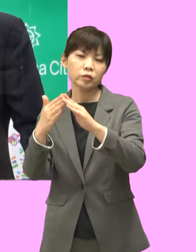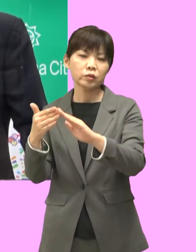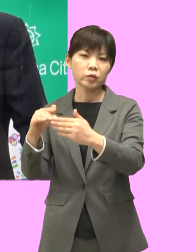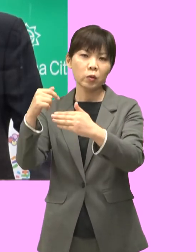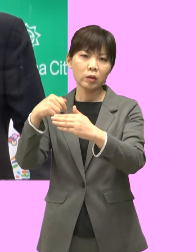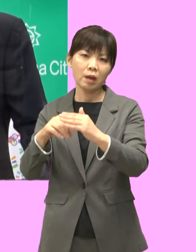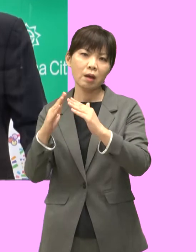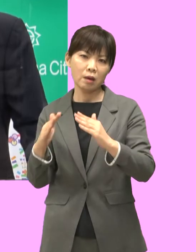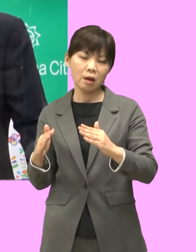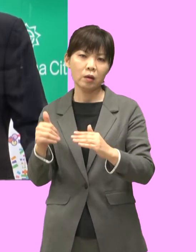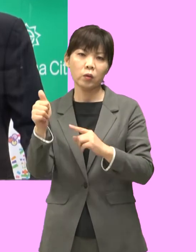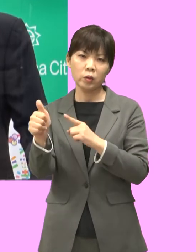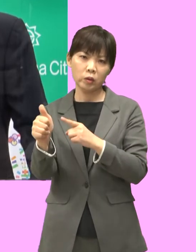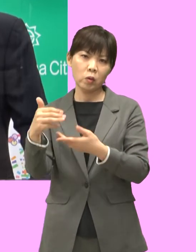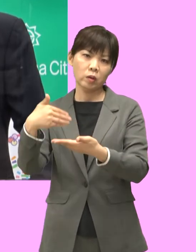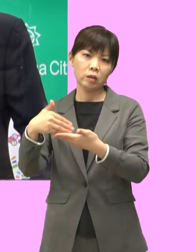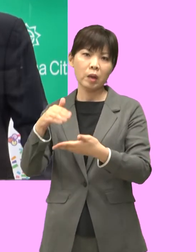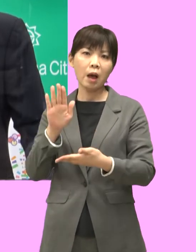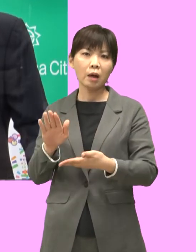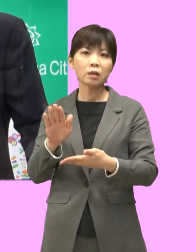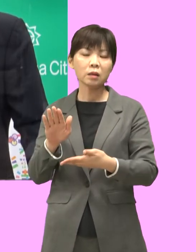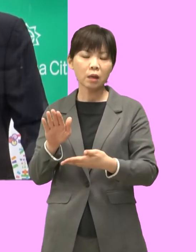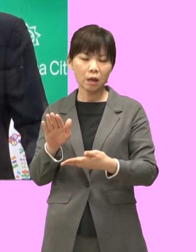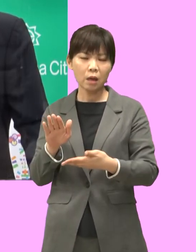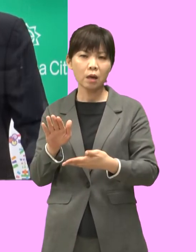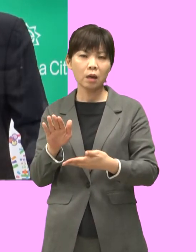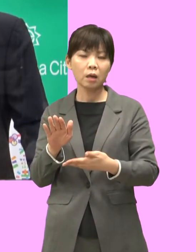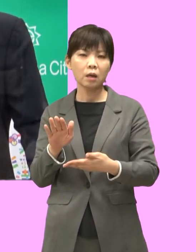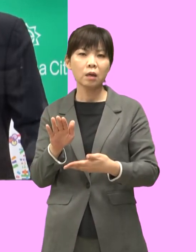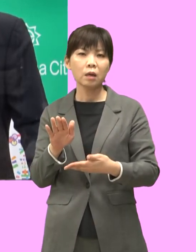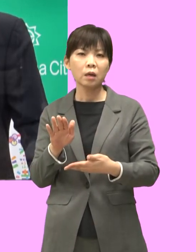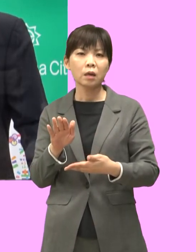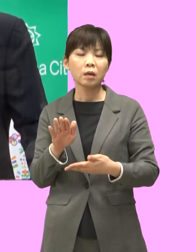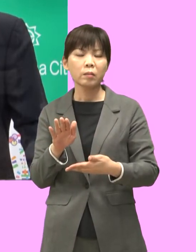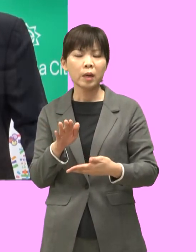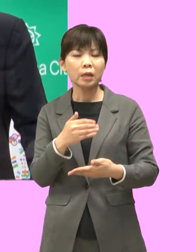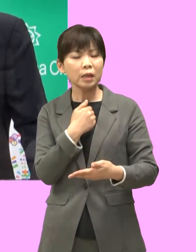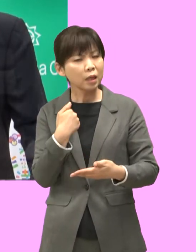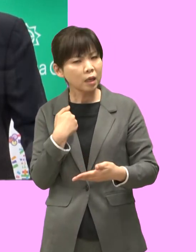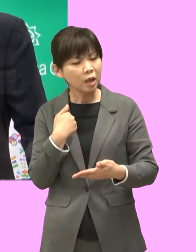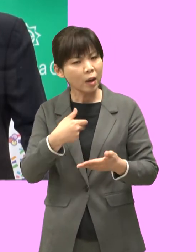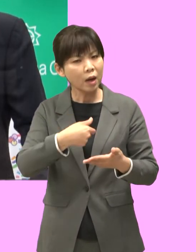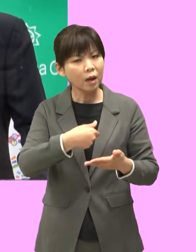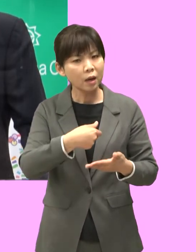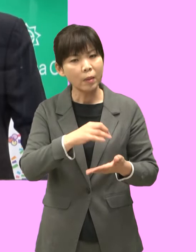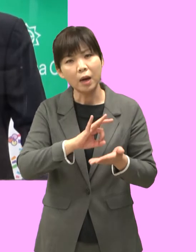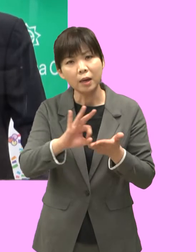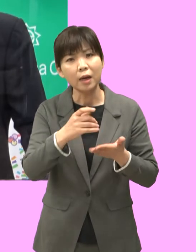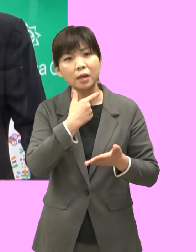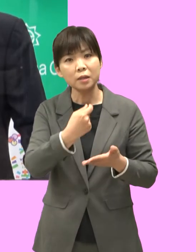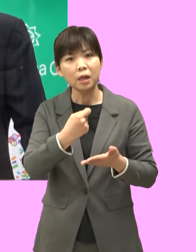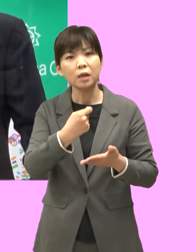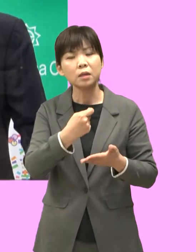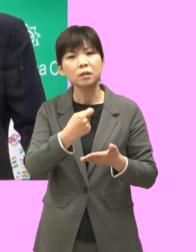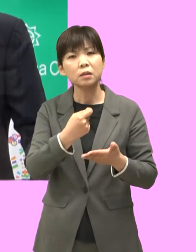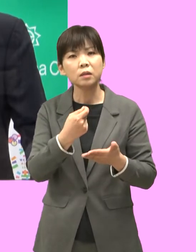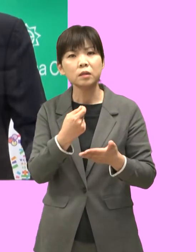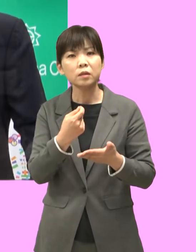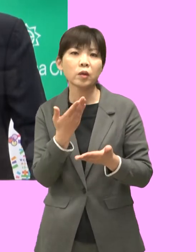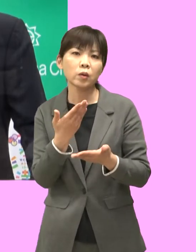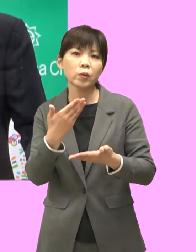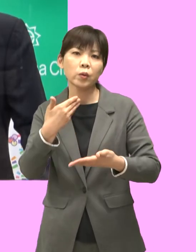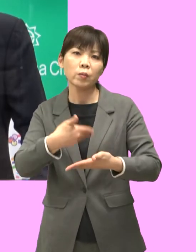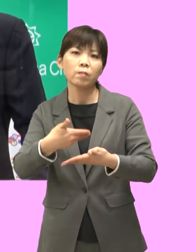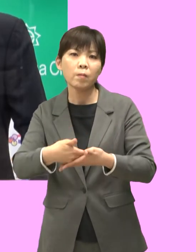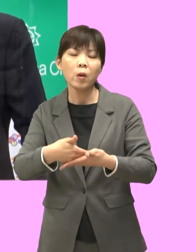、除雪機自体が、まあ、可能だったら買いたいっていうそういう要望っていうのはこう あるという